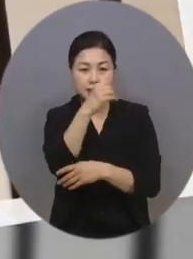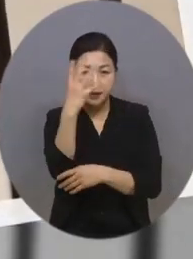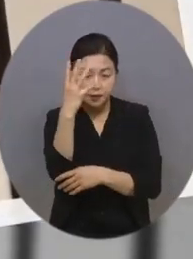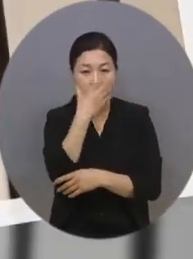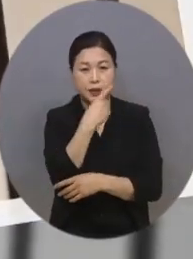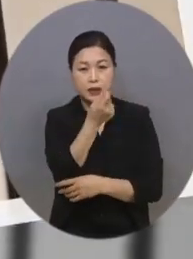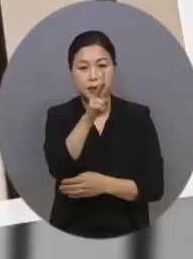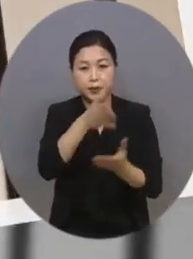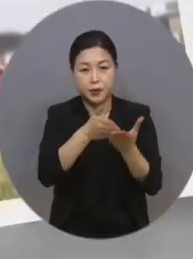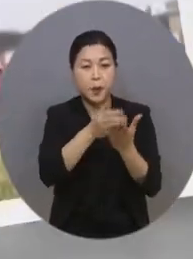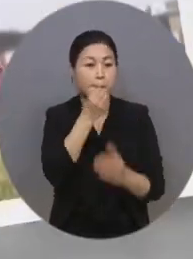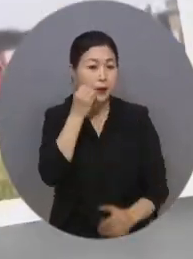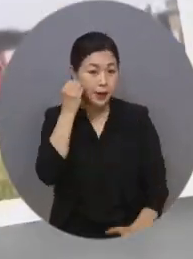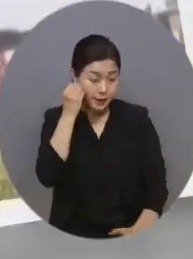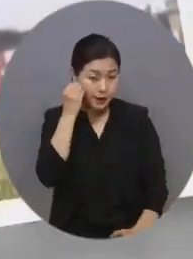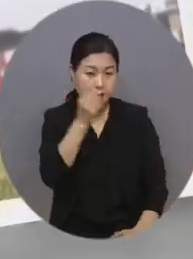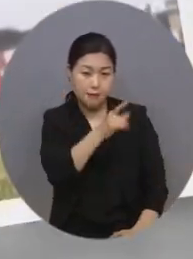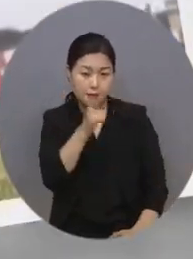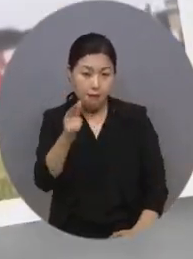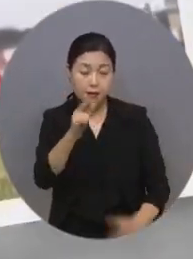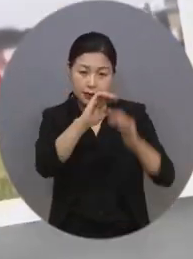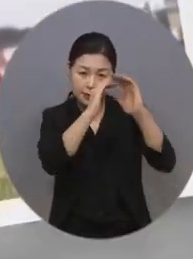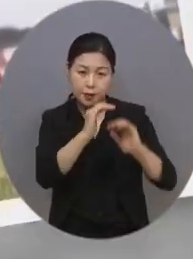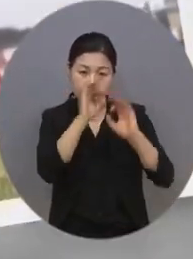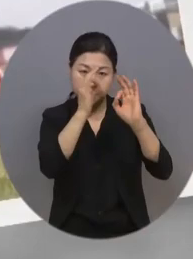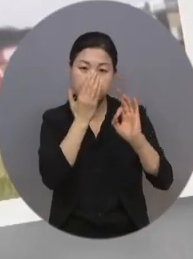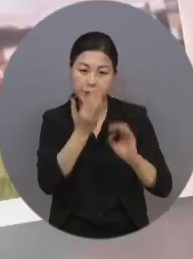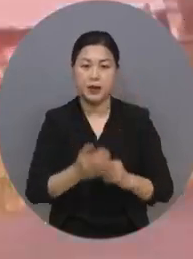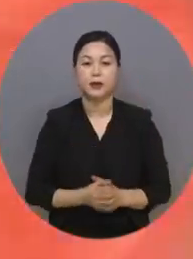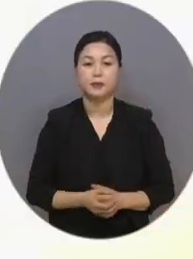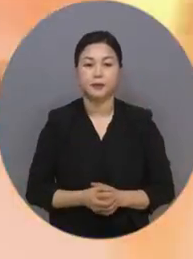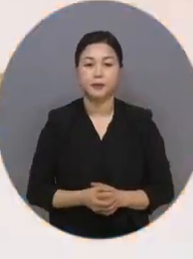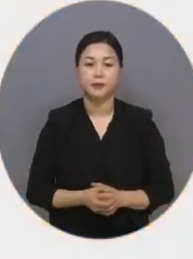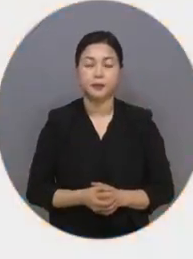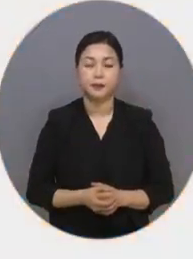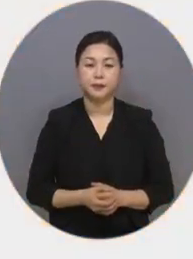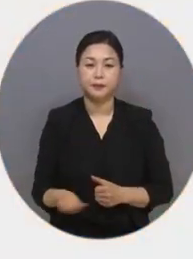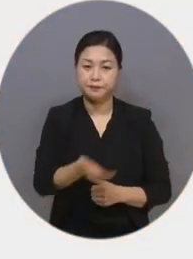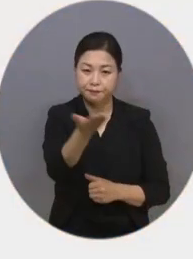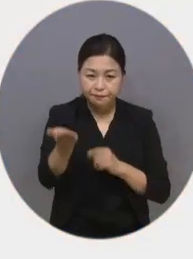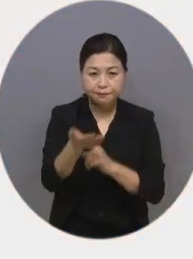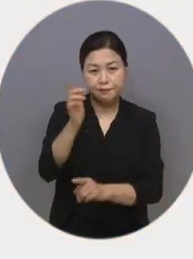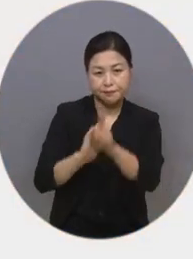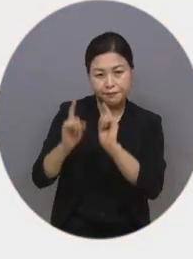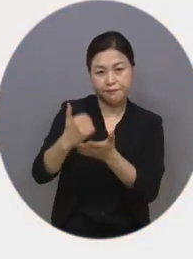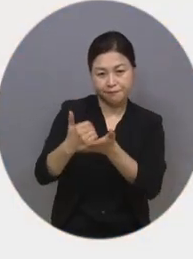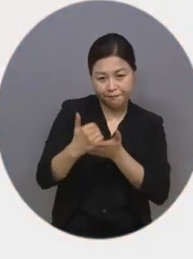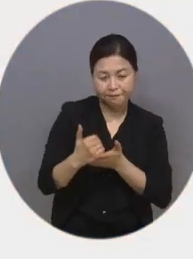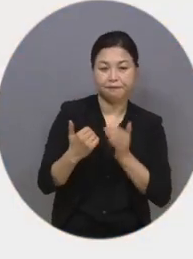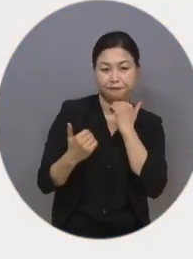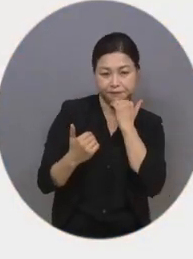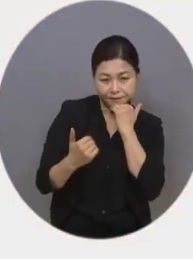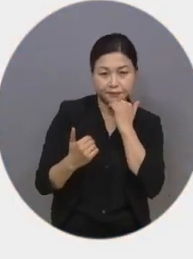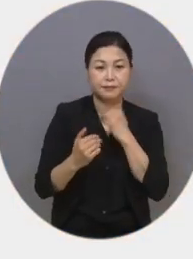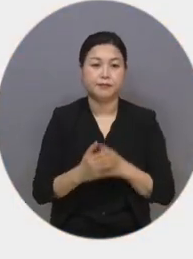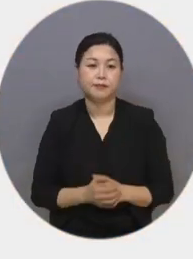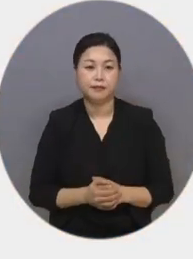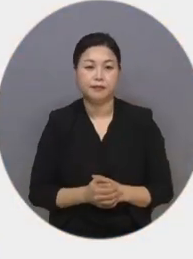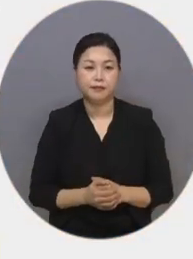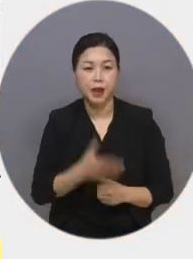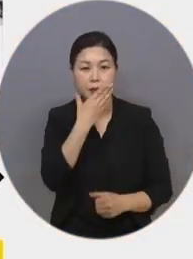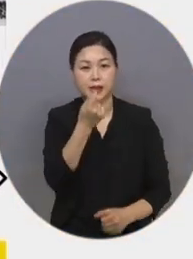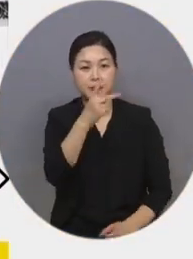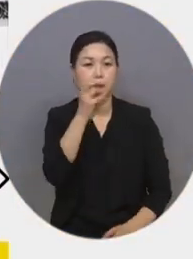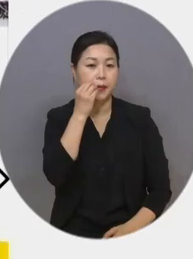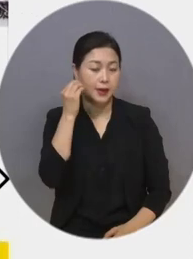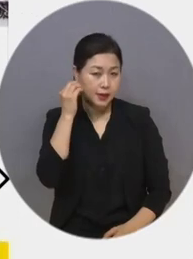웰페어뉴스 홈페이지를 통해 보다 다양한 소식을 접할 수 있습니다. 시청자 여러분의 제보를 기다립니다. 웰페어뉴스